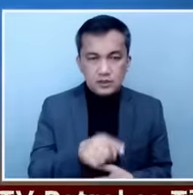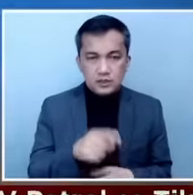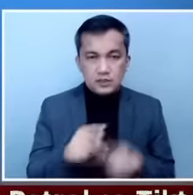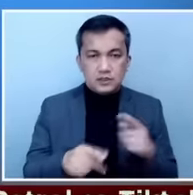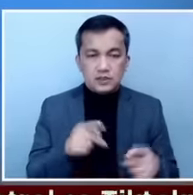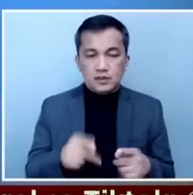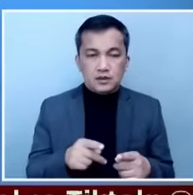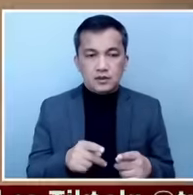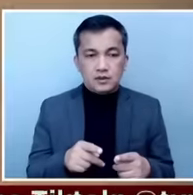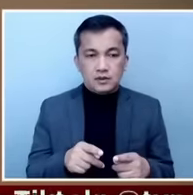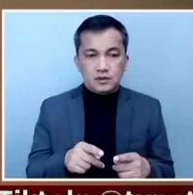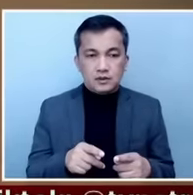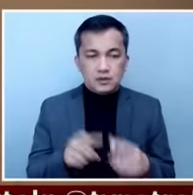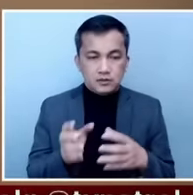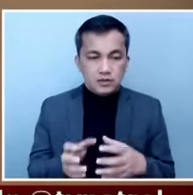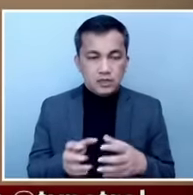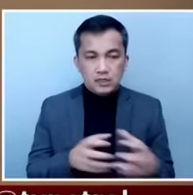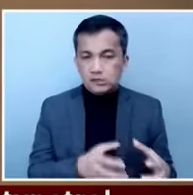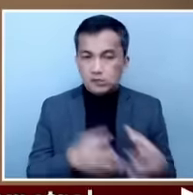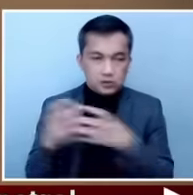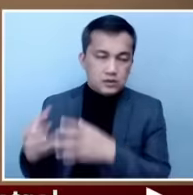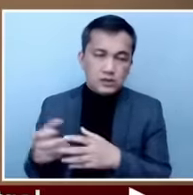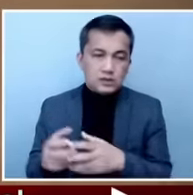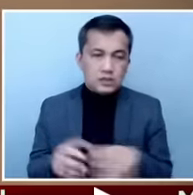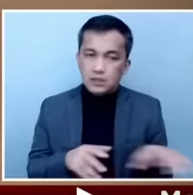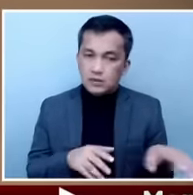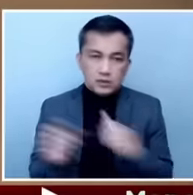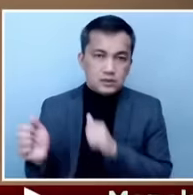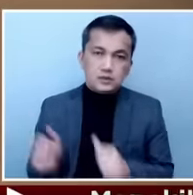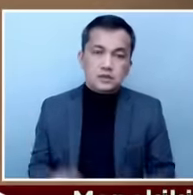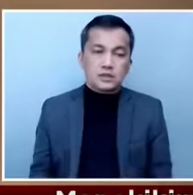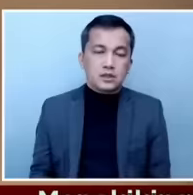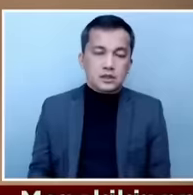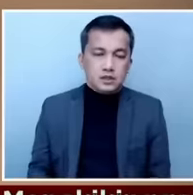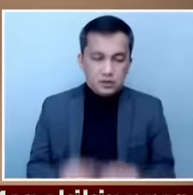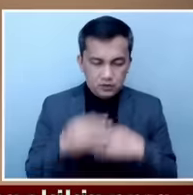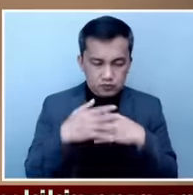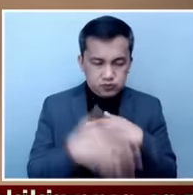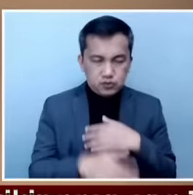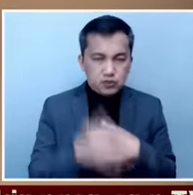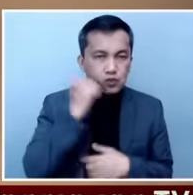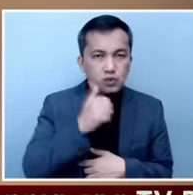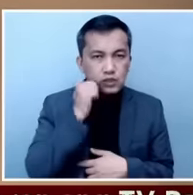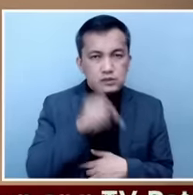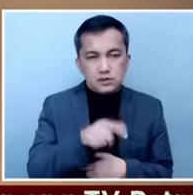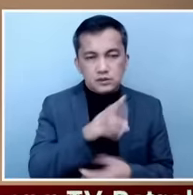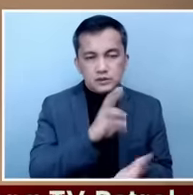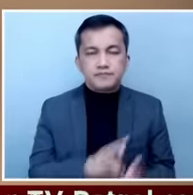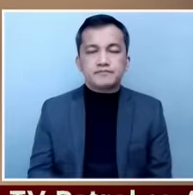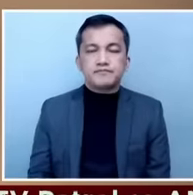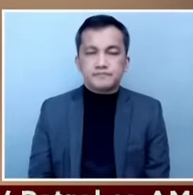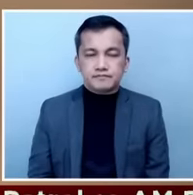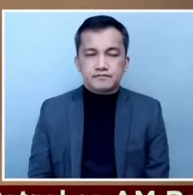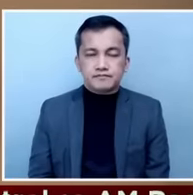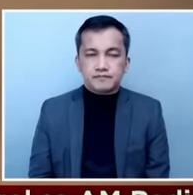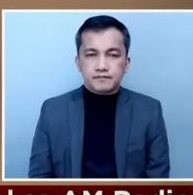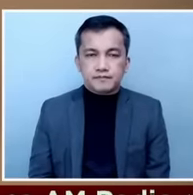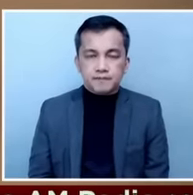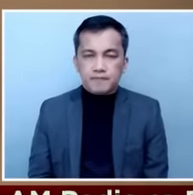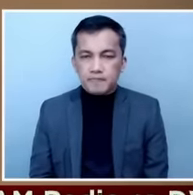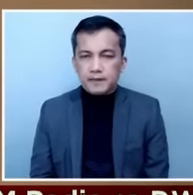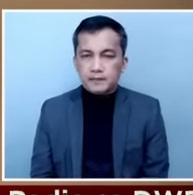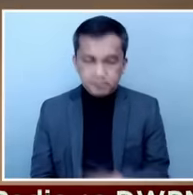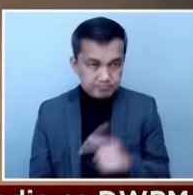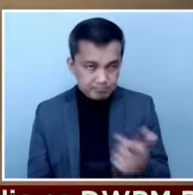residente na mag-relocate na at lumipat na dahil landslide-prone area nga itong lugar. Kabayan? Sa kasalukuyang Bahernel